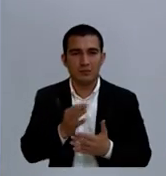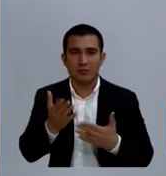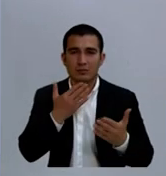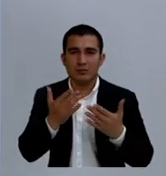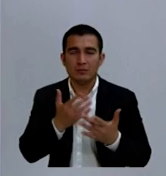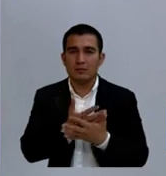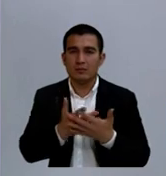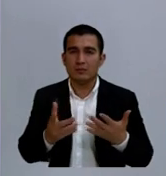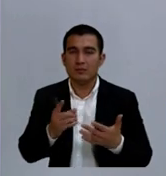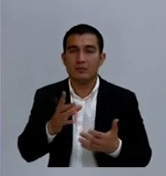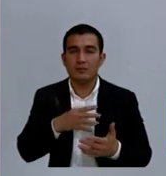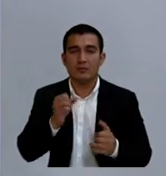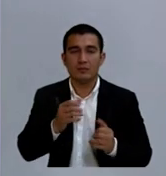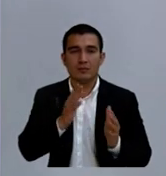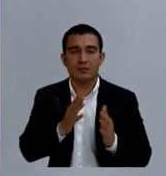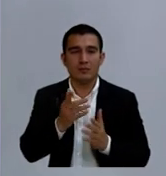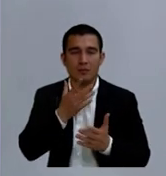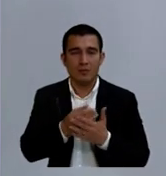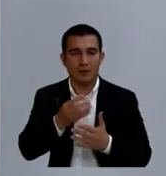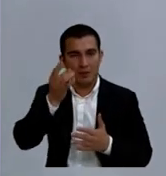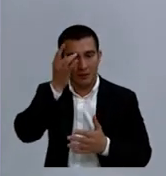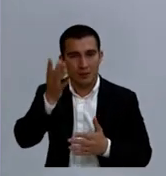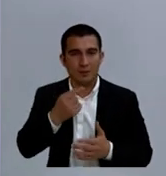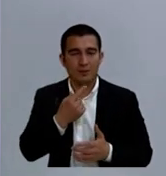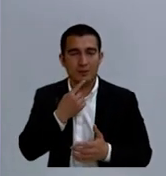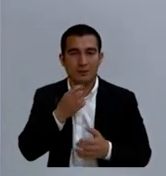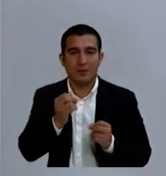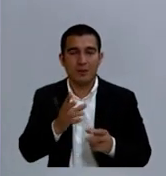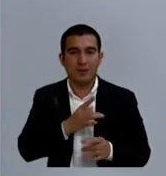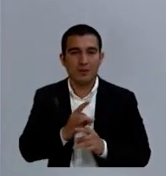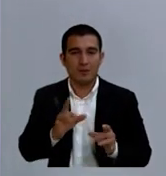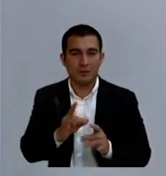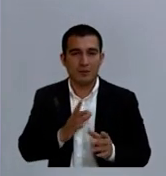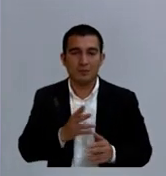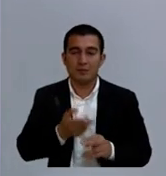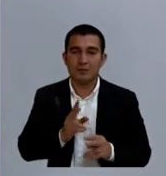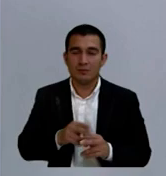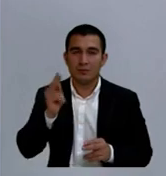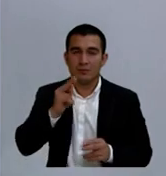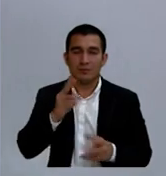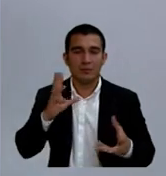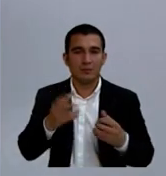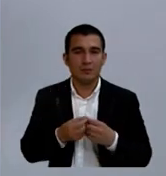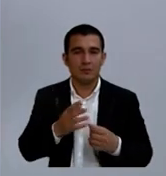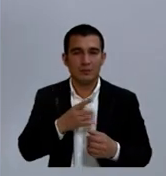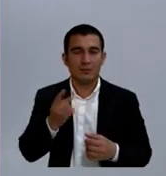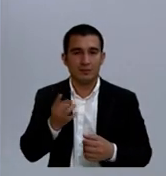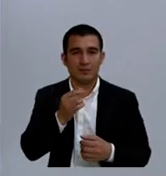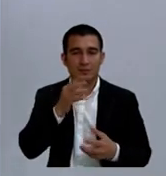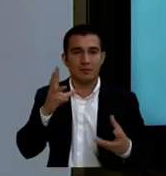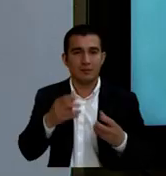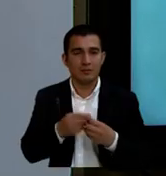madaniy nutq qanday bo'lishi haqida suhbatlashdik. Keling endi mana shu o'rganganlarimizni bir umumlashtirib